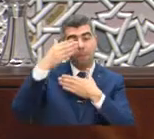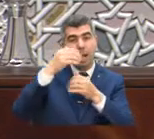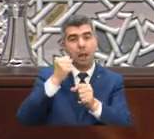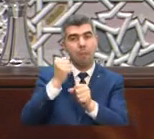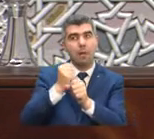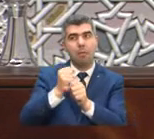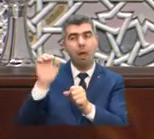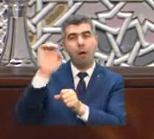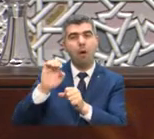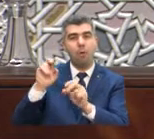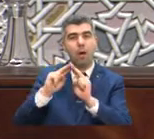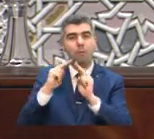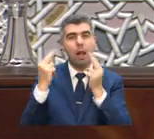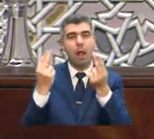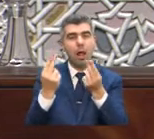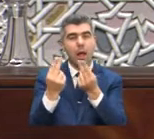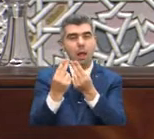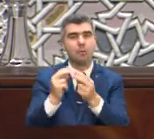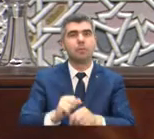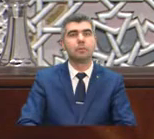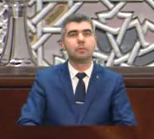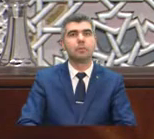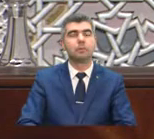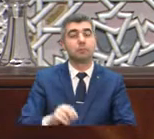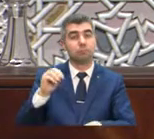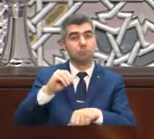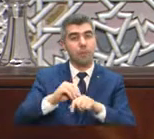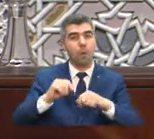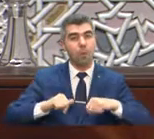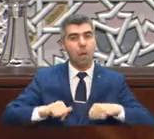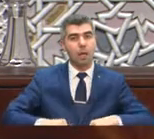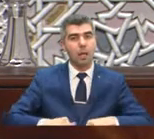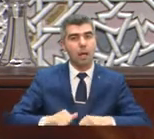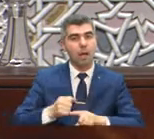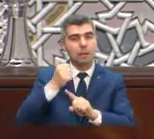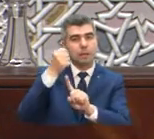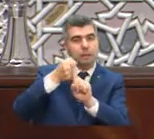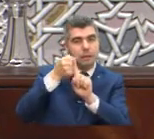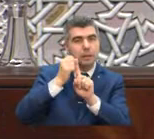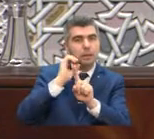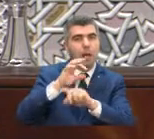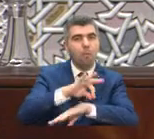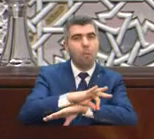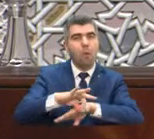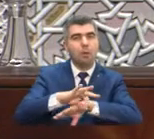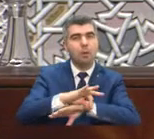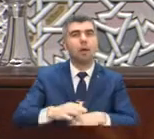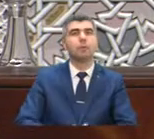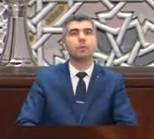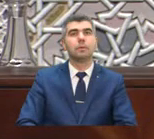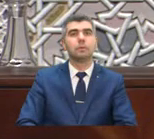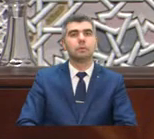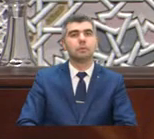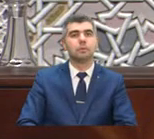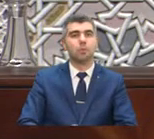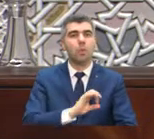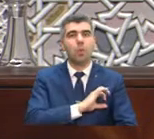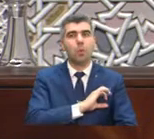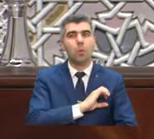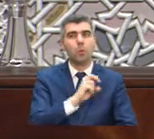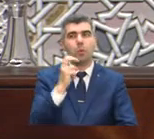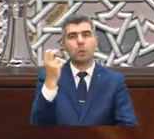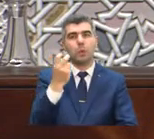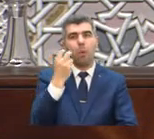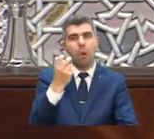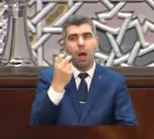المقيمين بالخارج وشؤون الهجرة، القطاع المكلف بإصلاح الإدارة وبالوظيفة العمومية، السياحة والنقل الجوي والصناعة